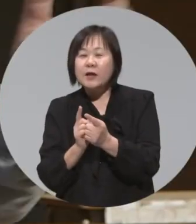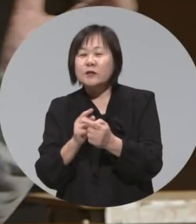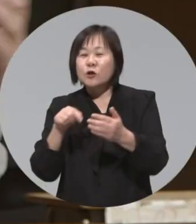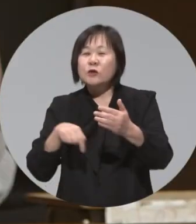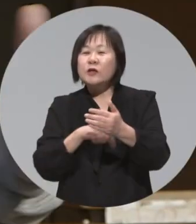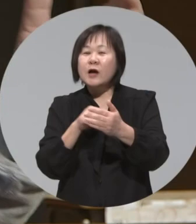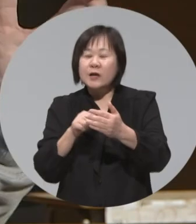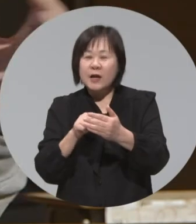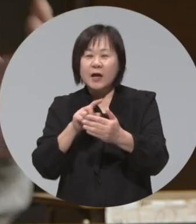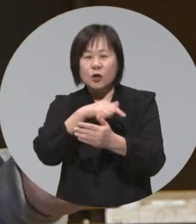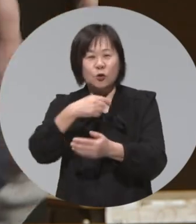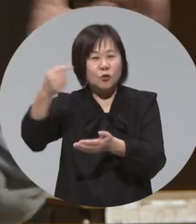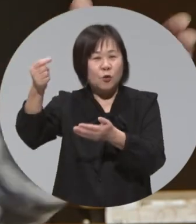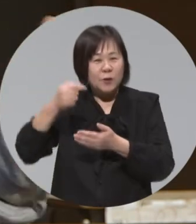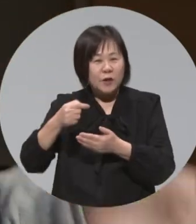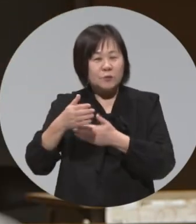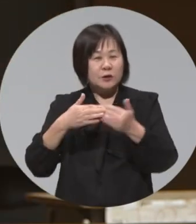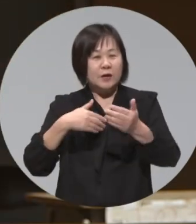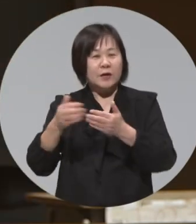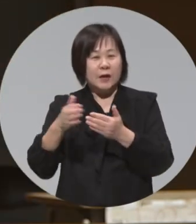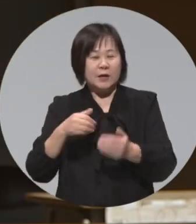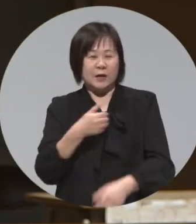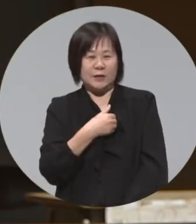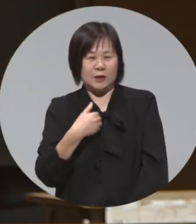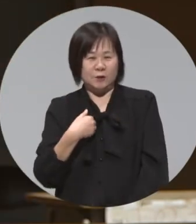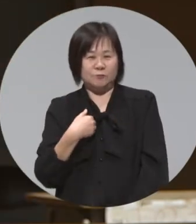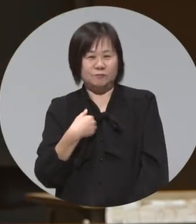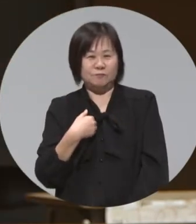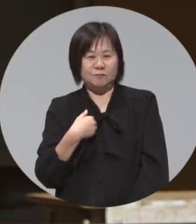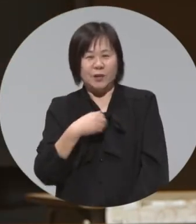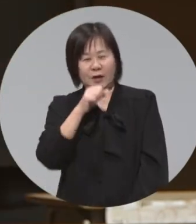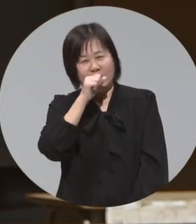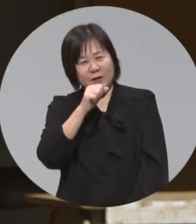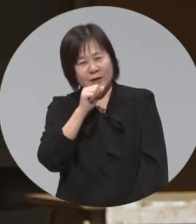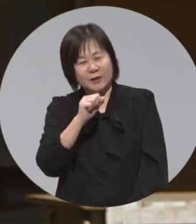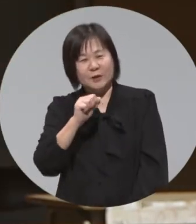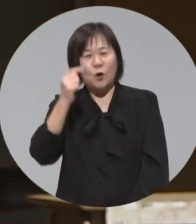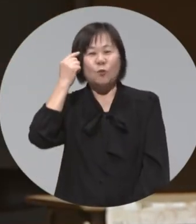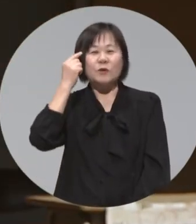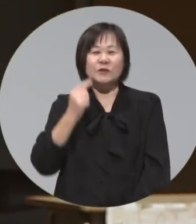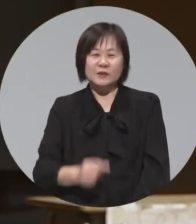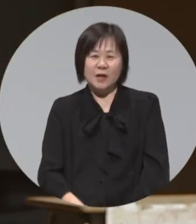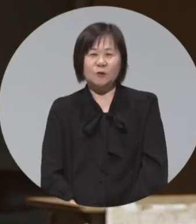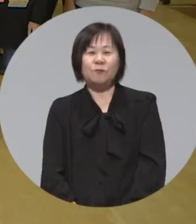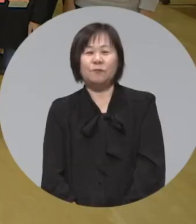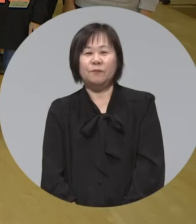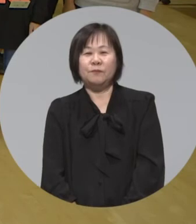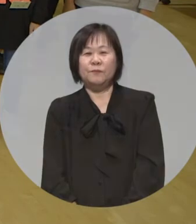でいろんなことを学んだり体験したりすることができるっていうところがいいところかなというふうに思いますね。